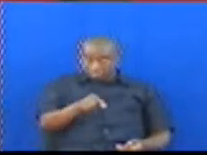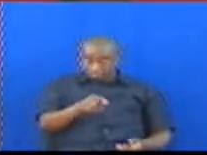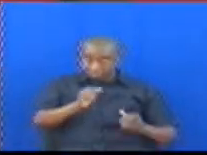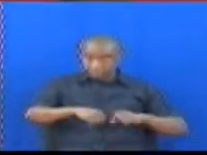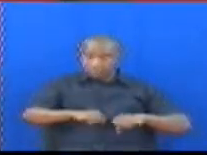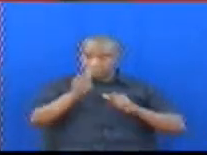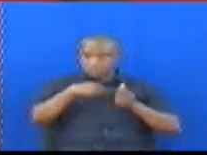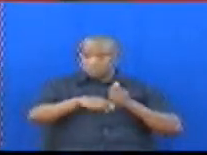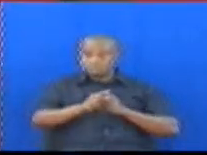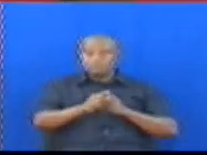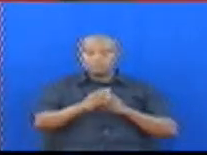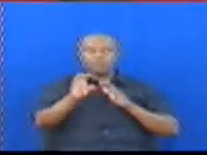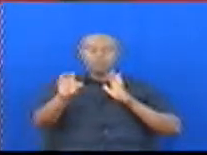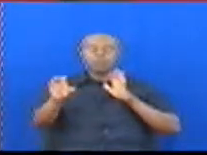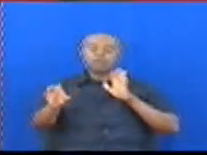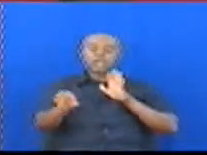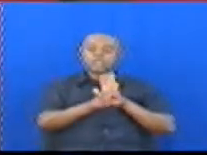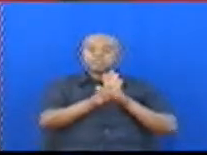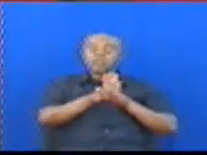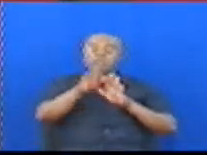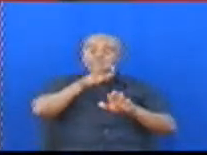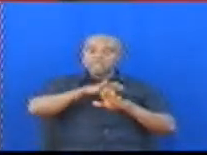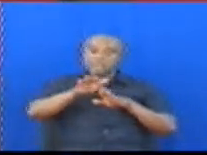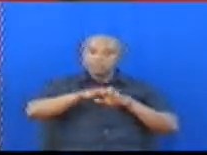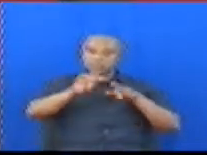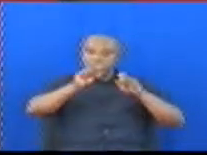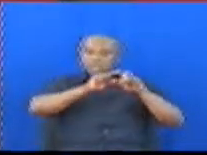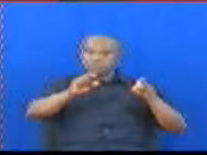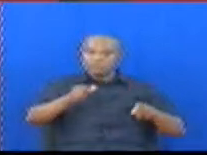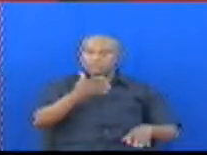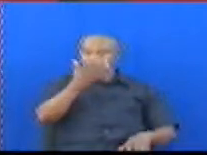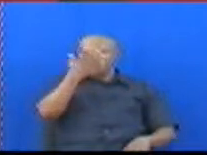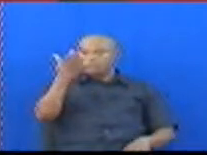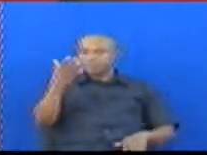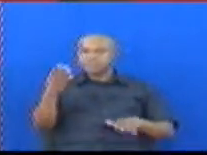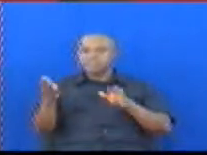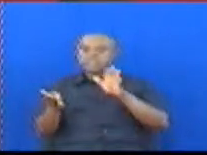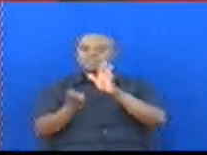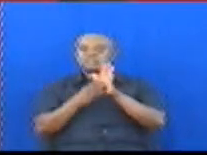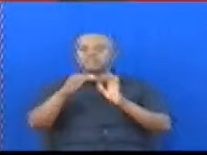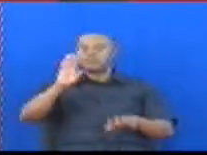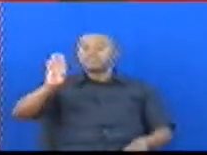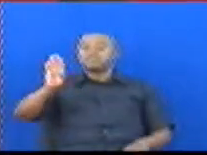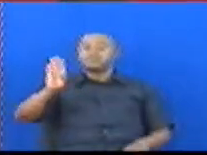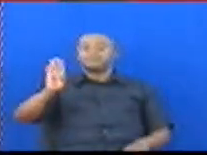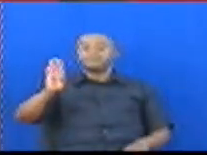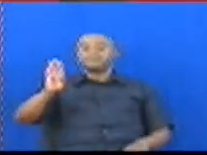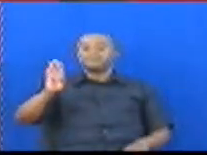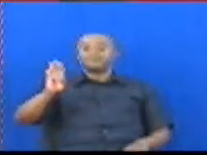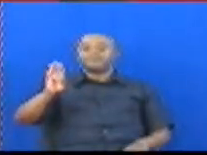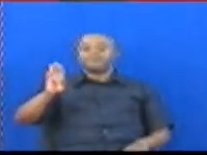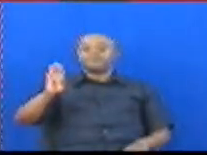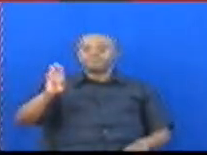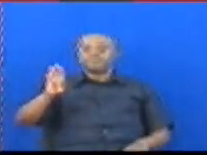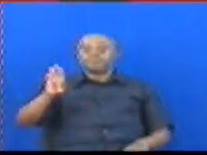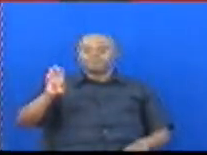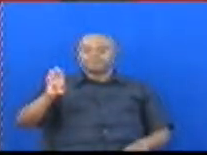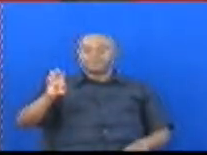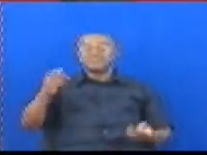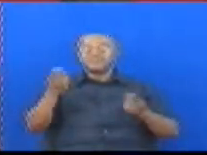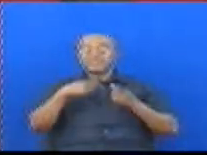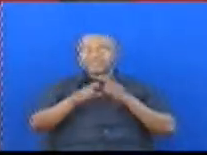katika ibara ya 59B, lakini pia yapo kwenye sheria ya National Prosecution Service